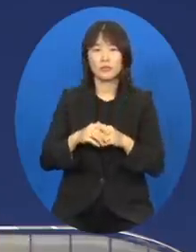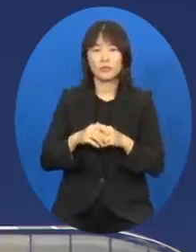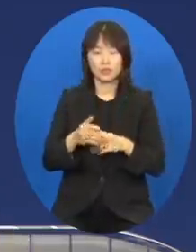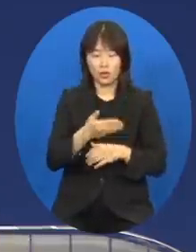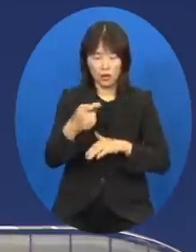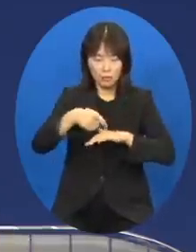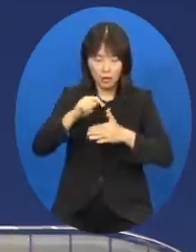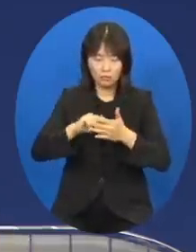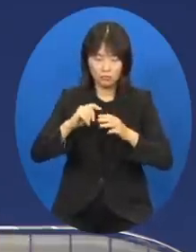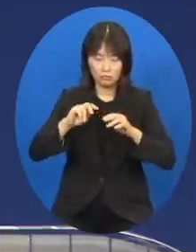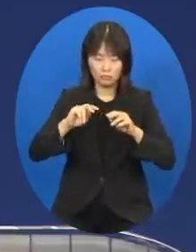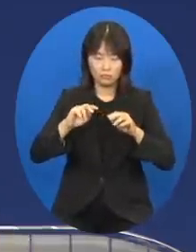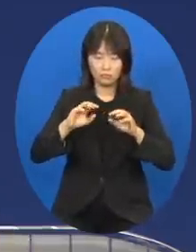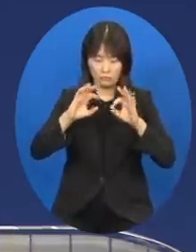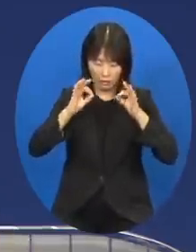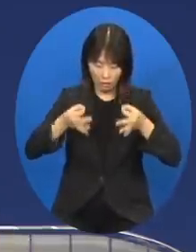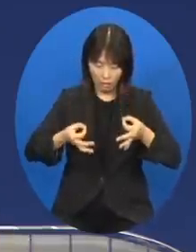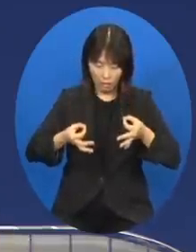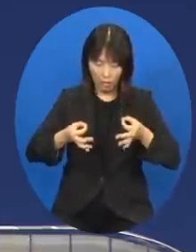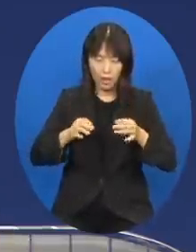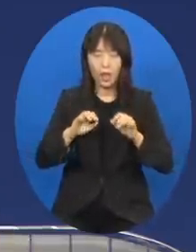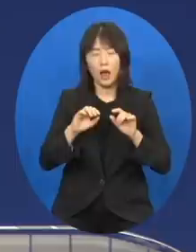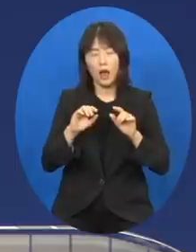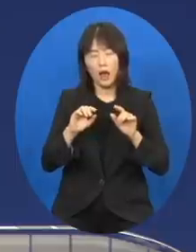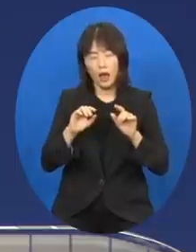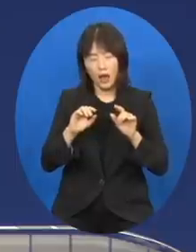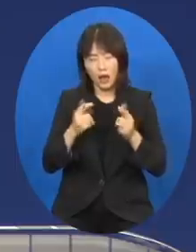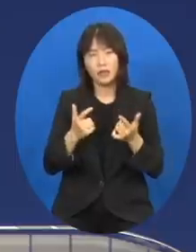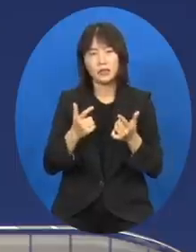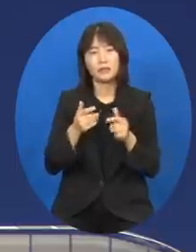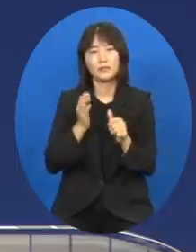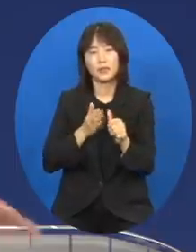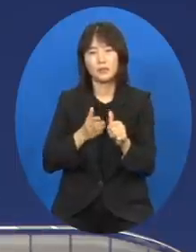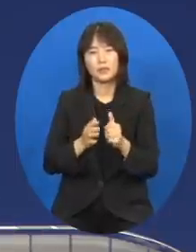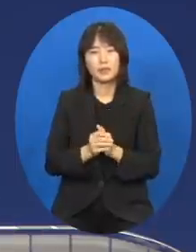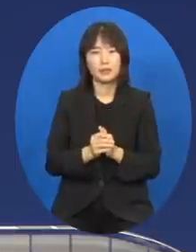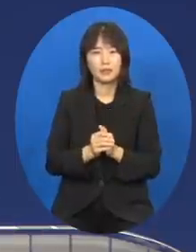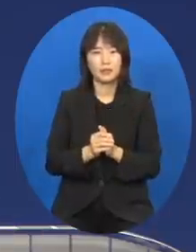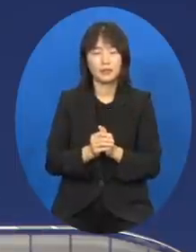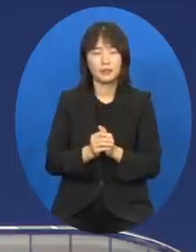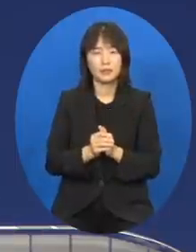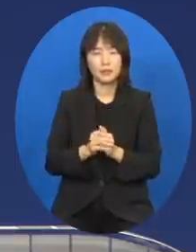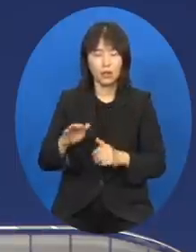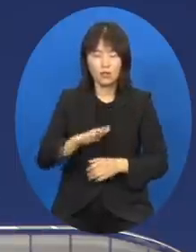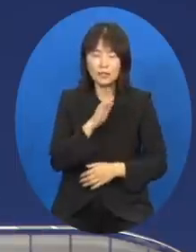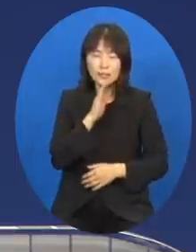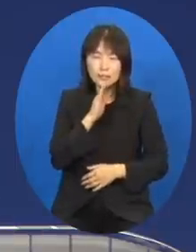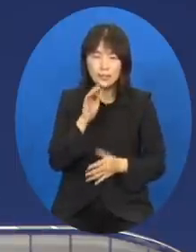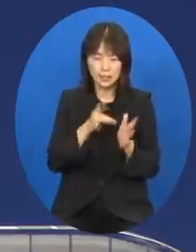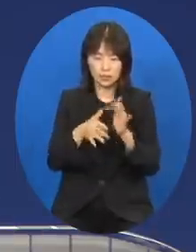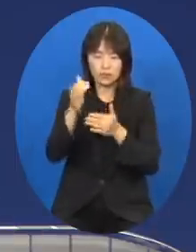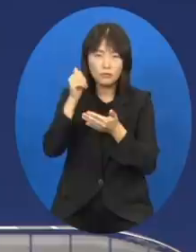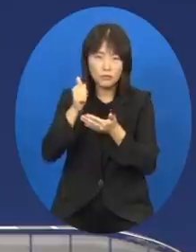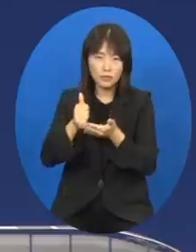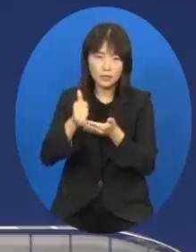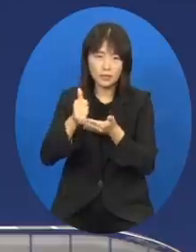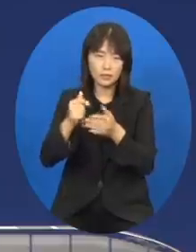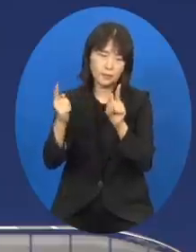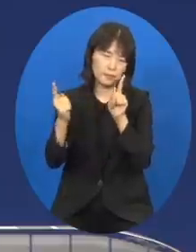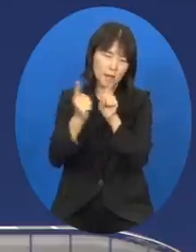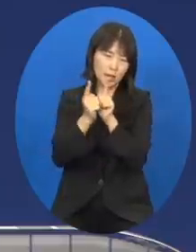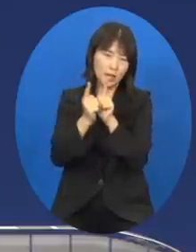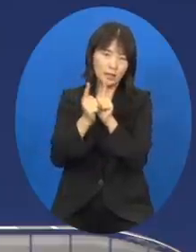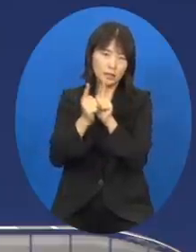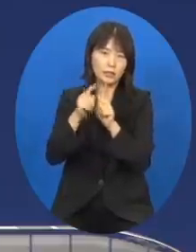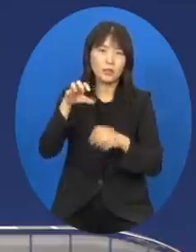마음만 들여보지 않게 되기를 바랍니다. 우리가 진짜 예수님을 만나는